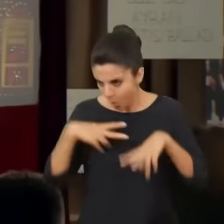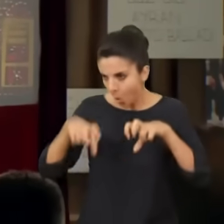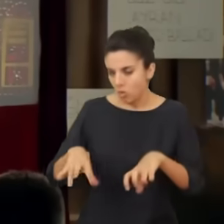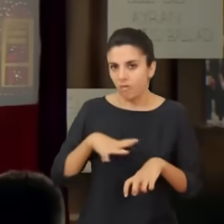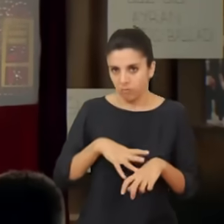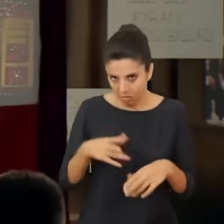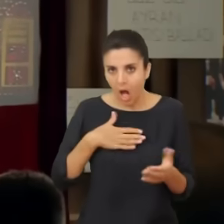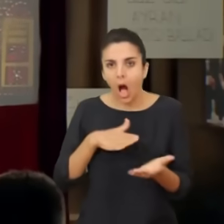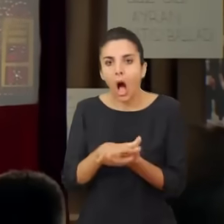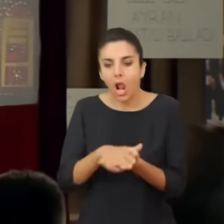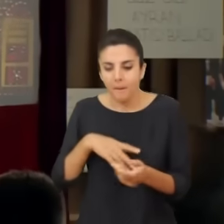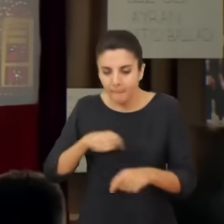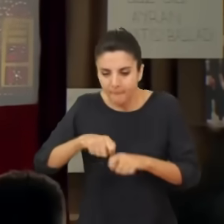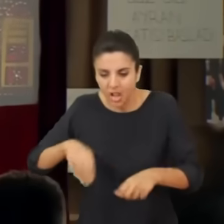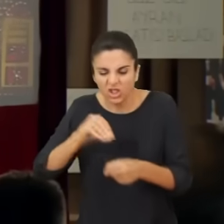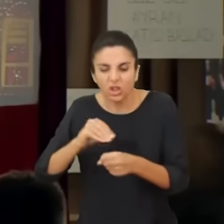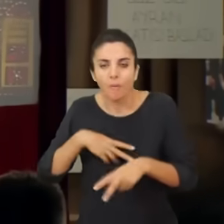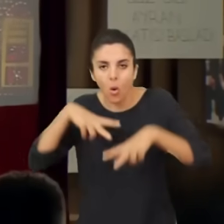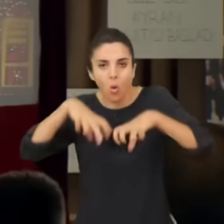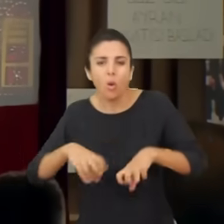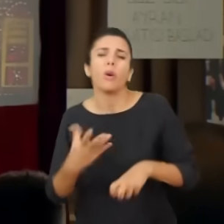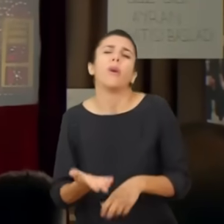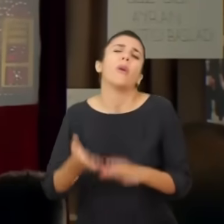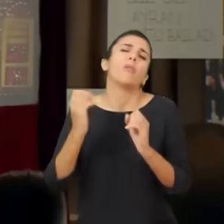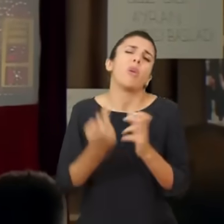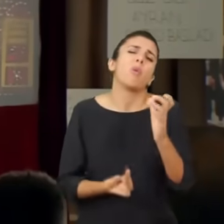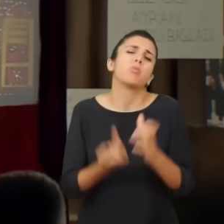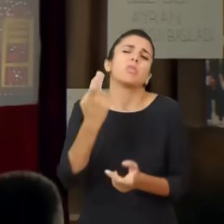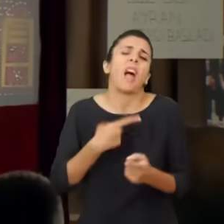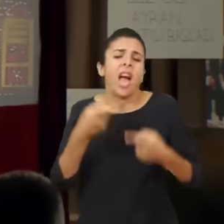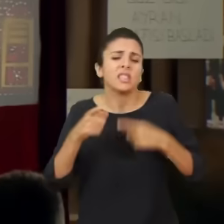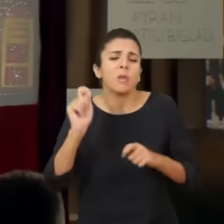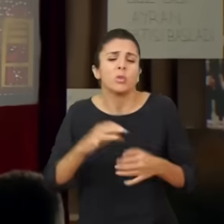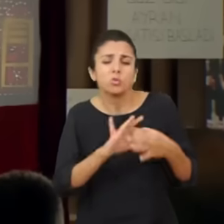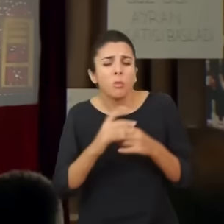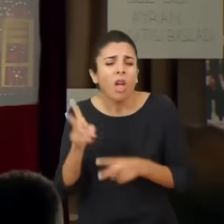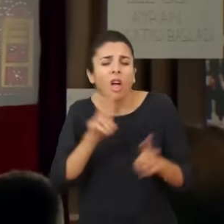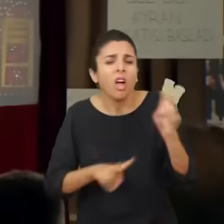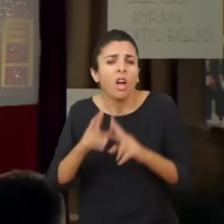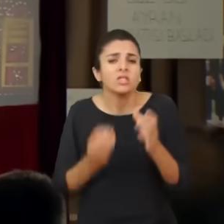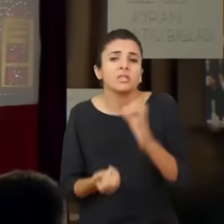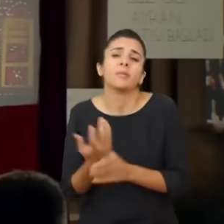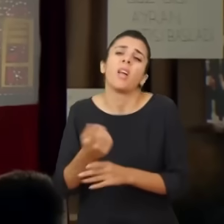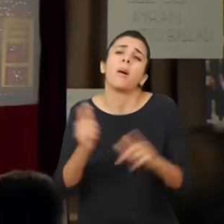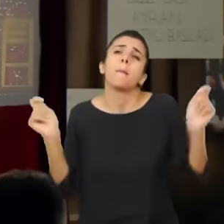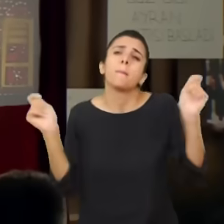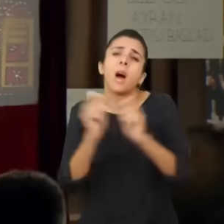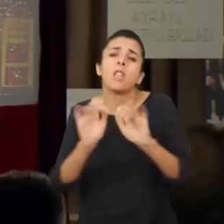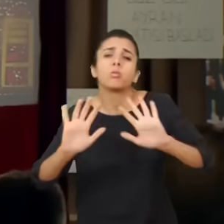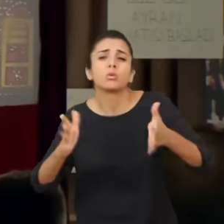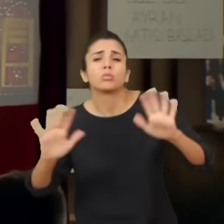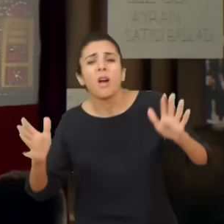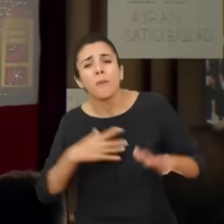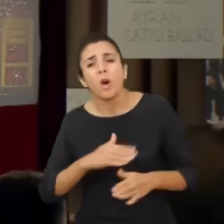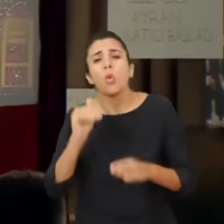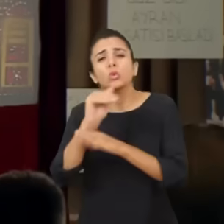çöktün? Ayakkabılarımı bağlamak için çöktüm. Aman Karagöz'üm yine sulu sulu espriler yapıyorsun. Ah ah yıktın perdeyi eğledim bir an. Varayım ustama